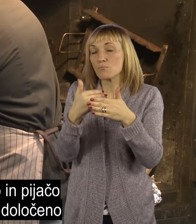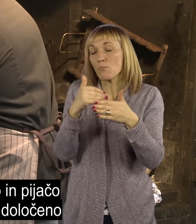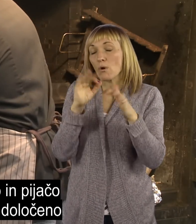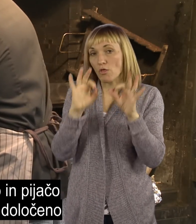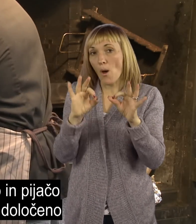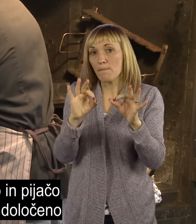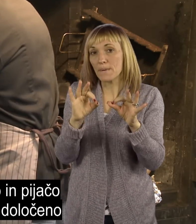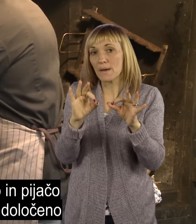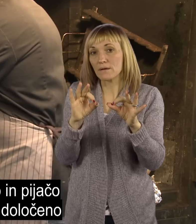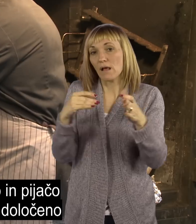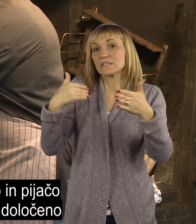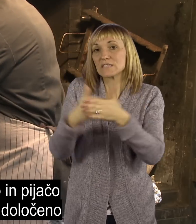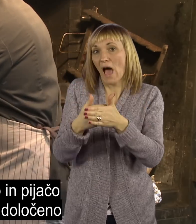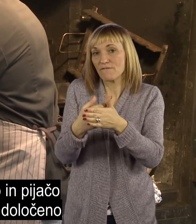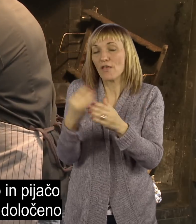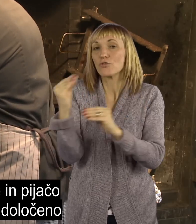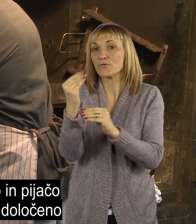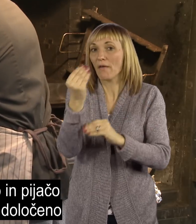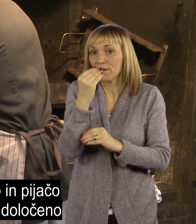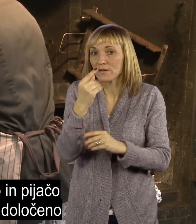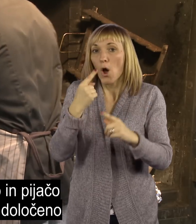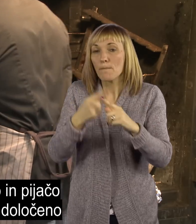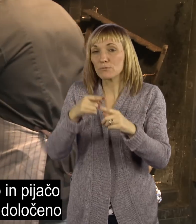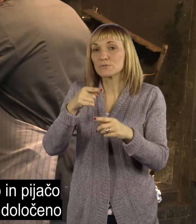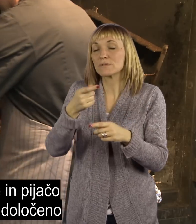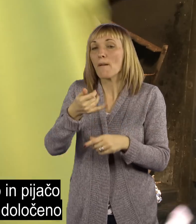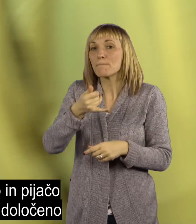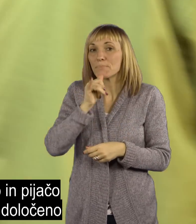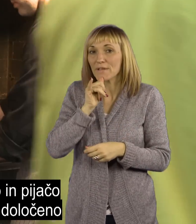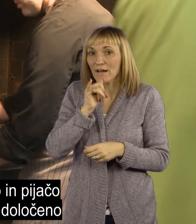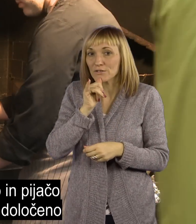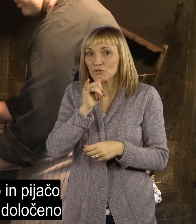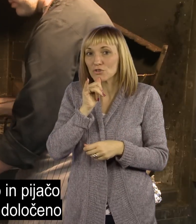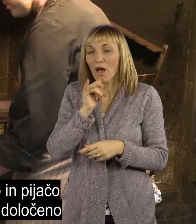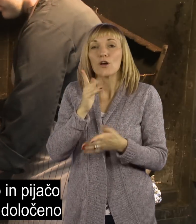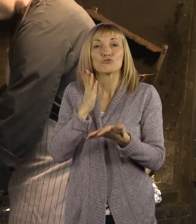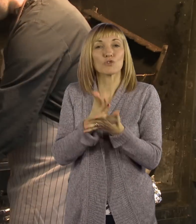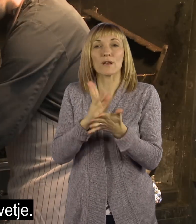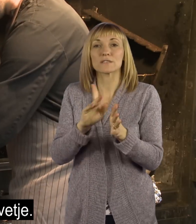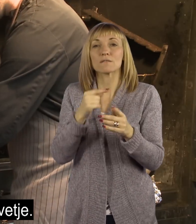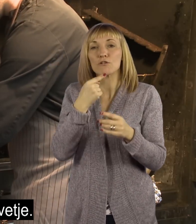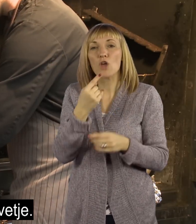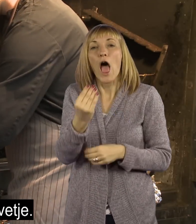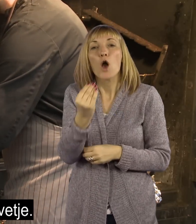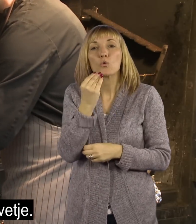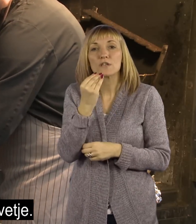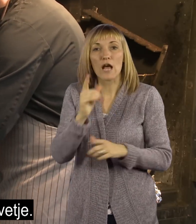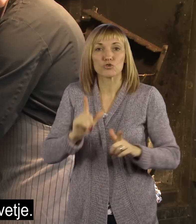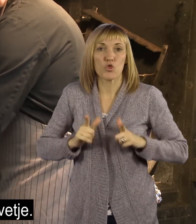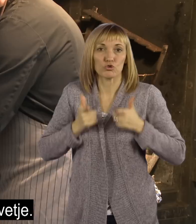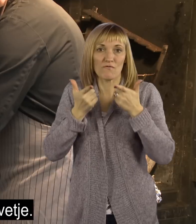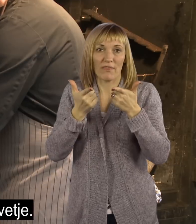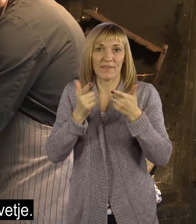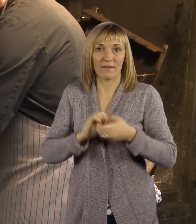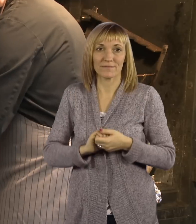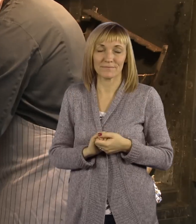in z ustrezno prilogo in pijačo mu to lahko tvori potem določeno kulinarično